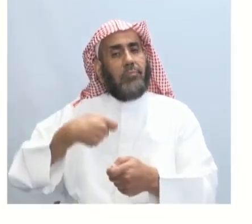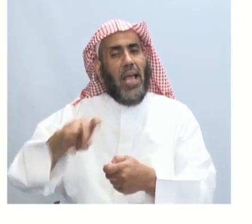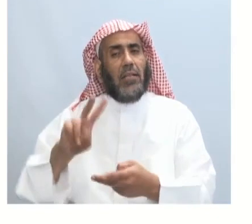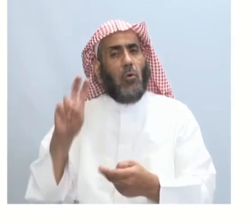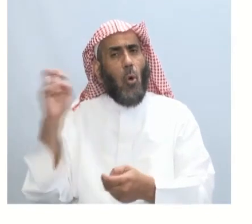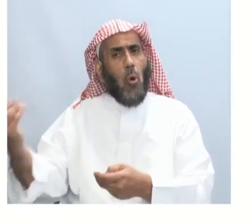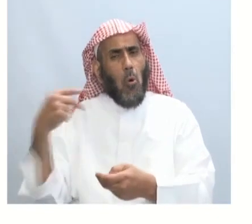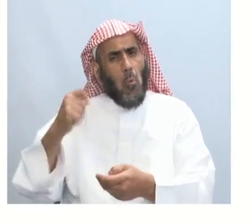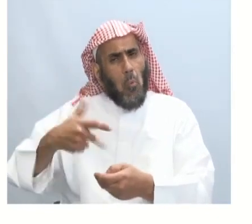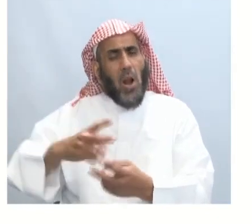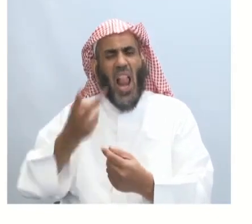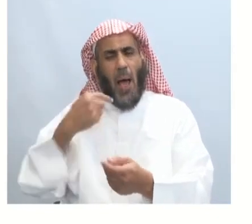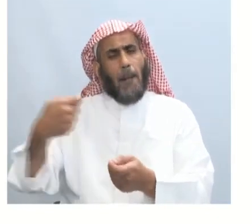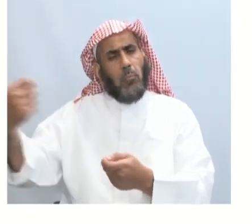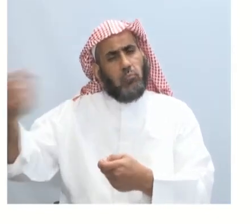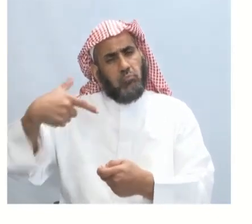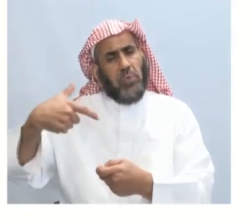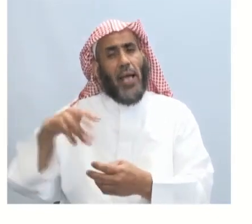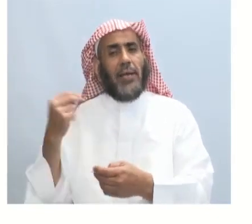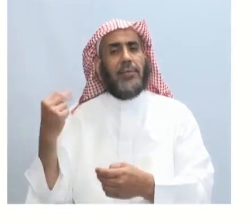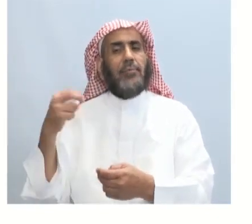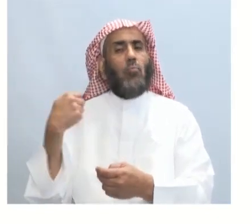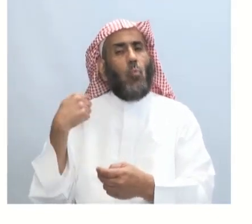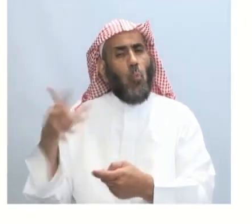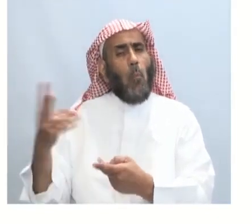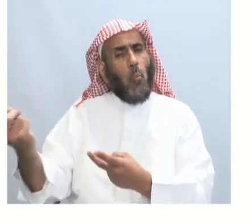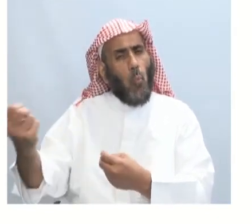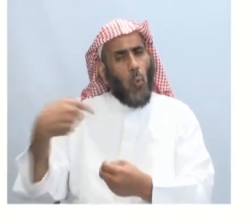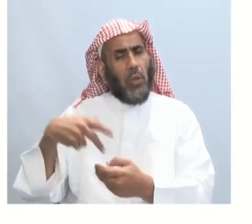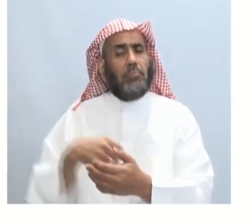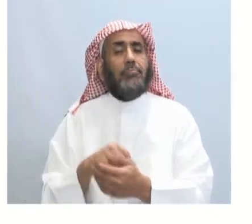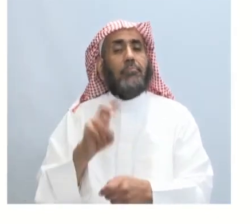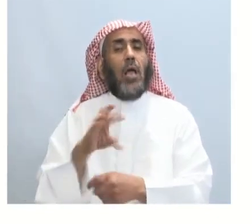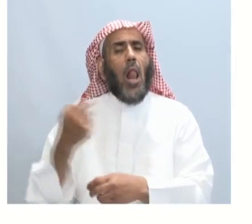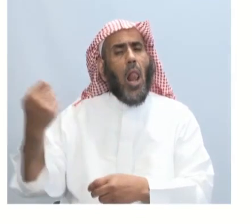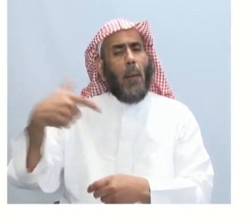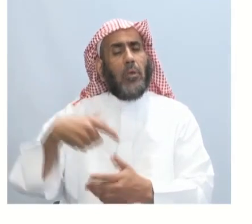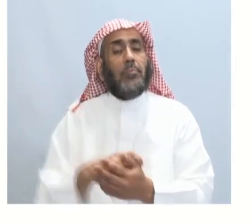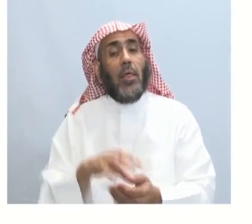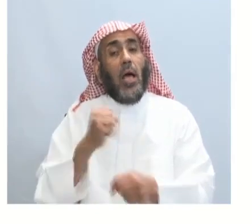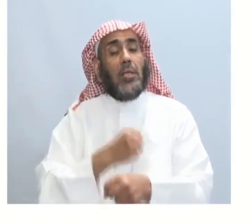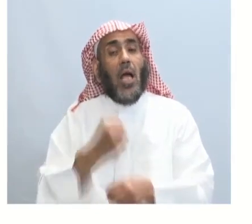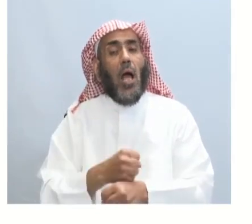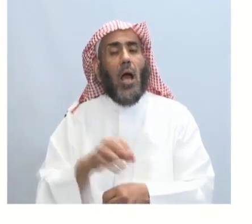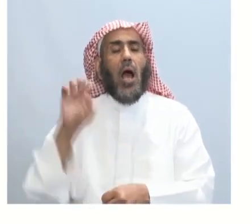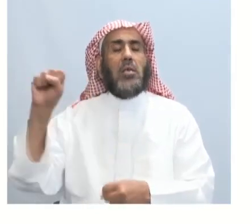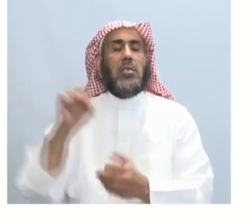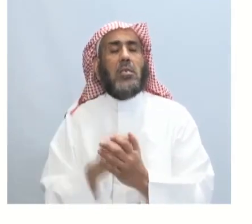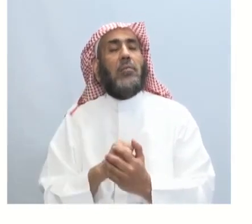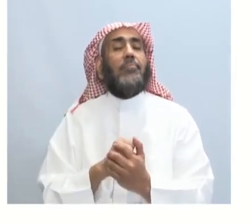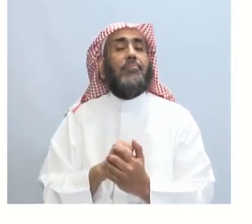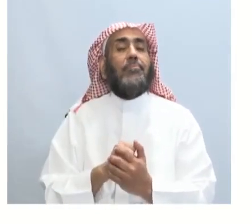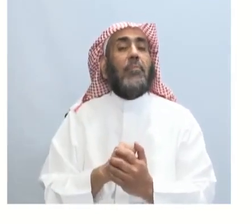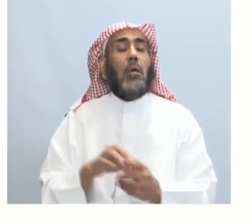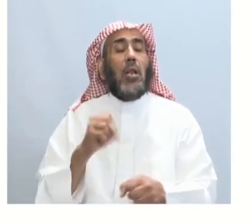باعاده مبلغ القرض الى المقرض وهو اعاده مبلغ القرض هذا اداء معين هذا